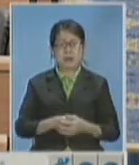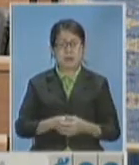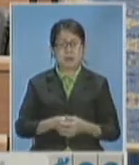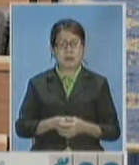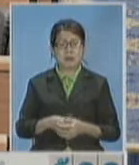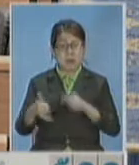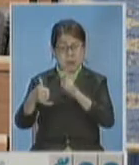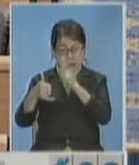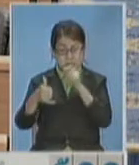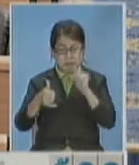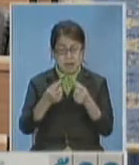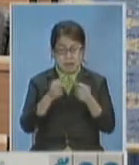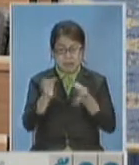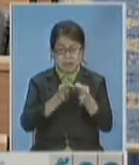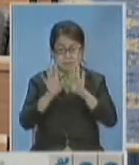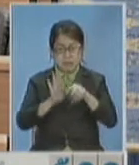เพราะว่า